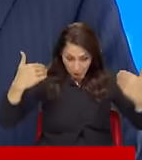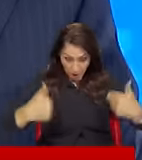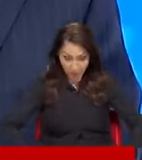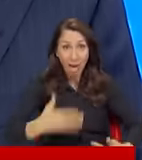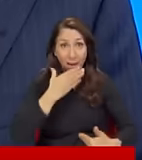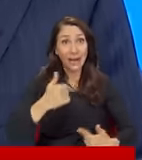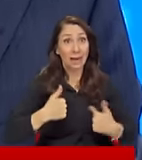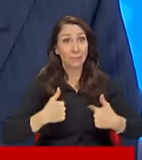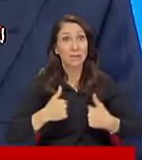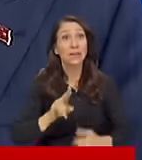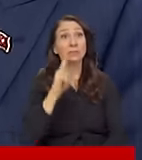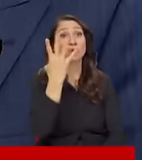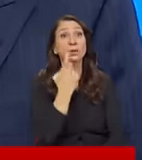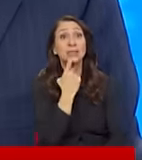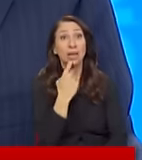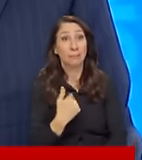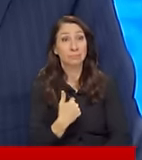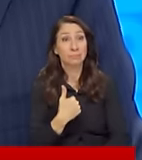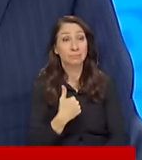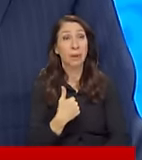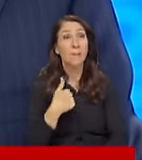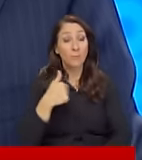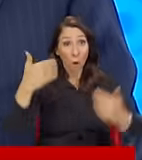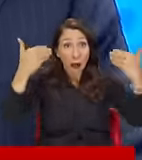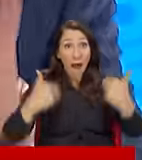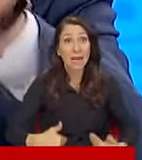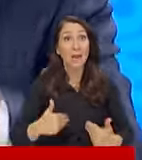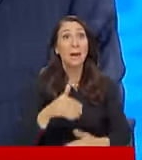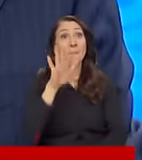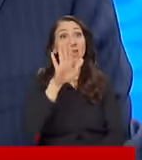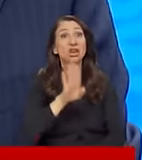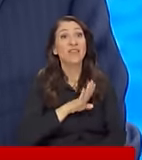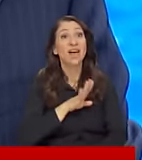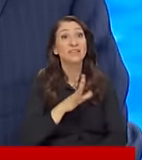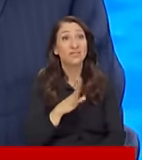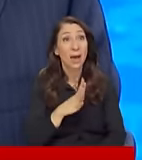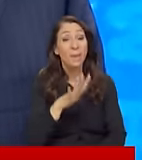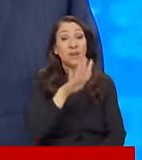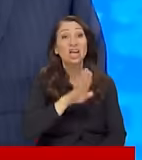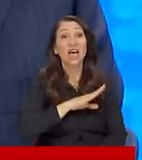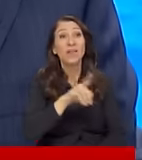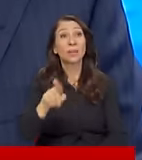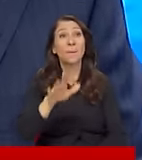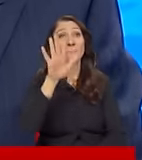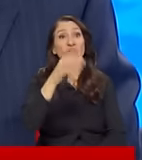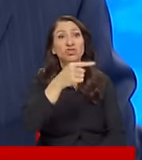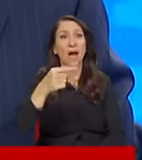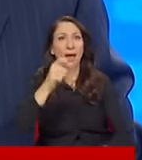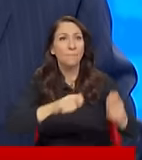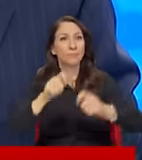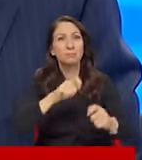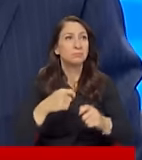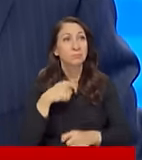halimle, emekliyim ben dedi, 74 yaşındayım. Ben bu halimle dedi 5 evladım var, 5 evladıma 5 daire yaptım